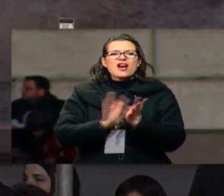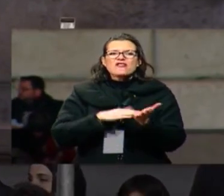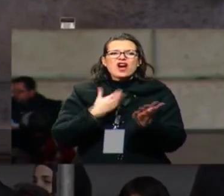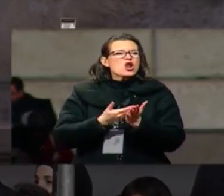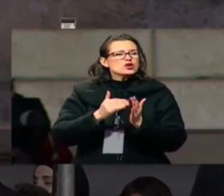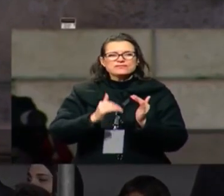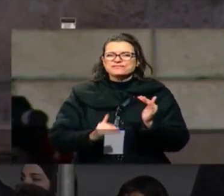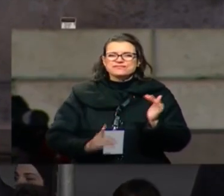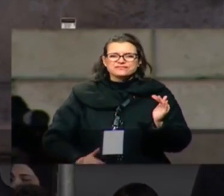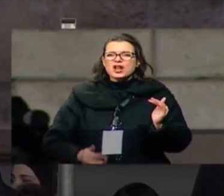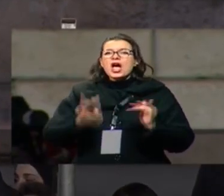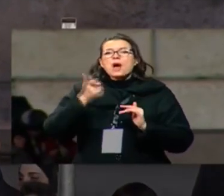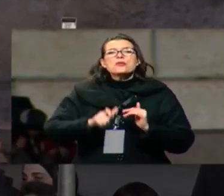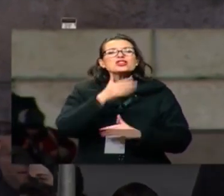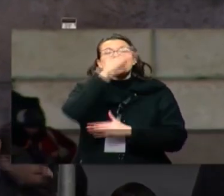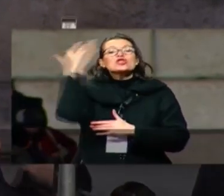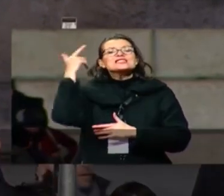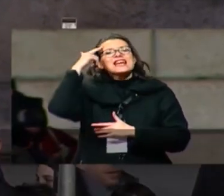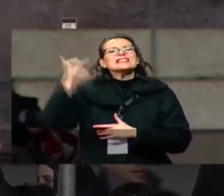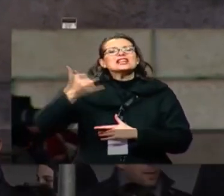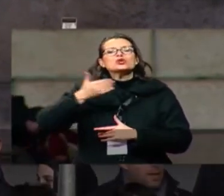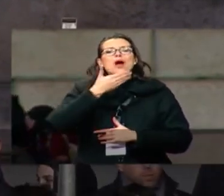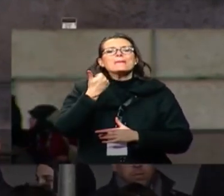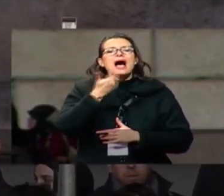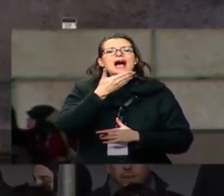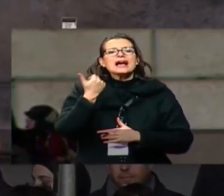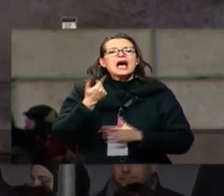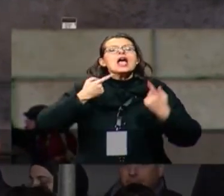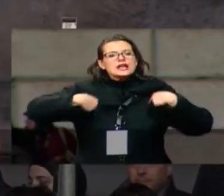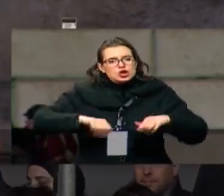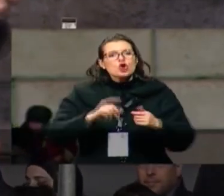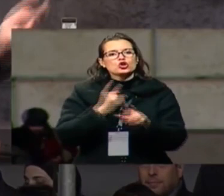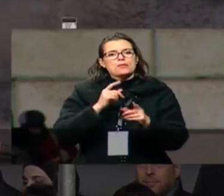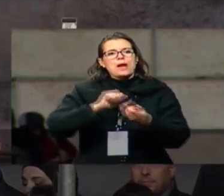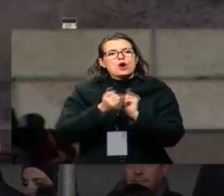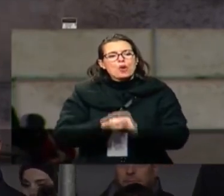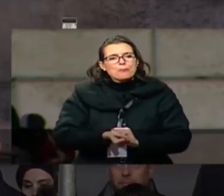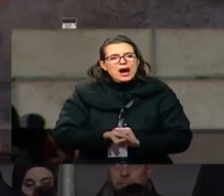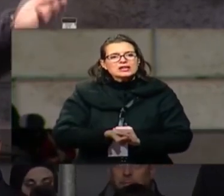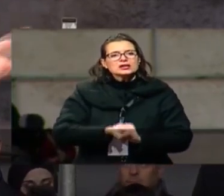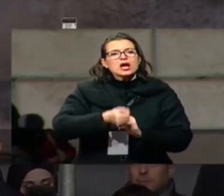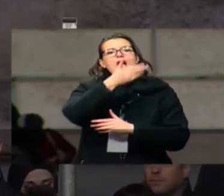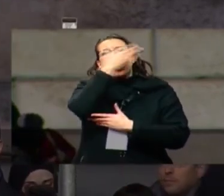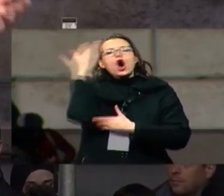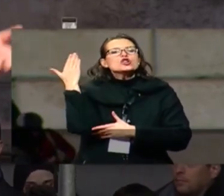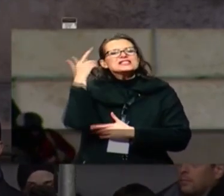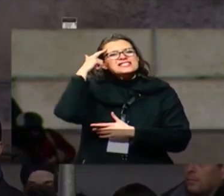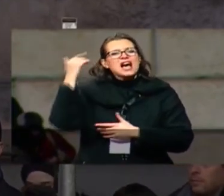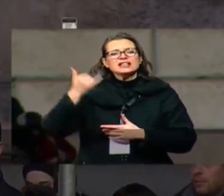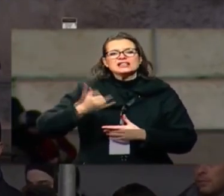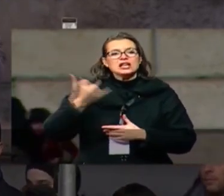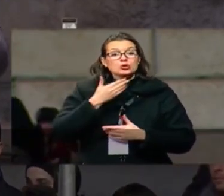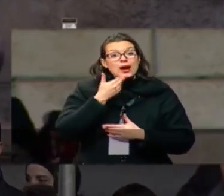intellettuale è questa qui che dobbiamo combattere è la disonestà intellettuale che rovina i rapporti delle persone tra le